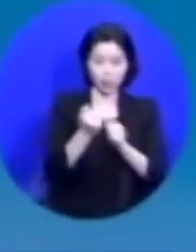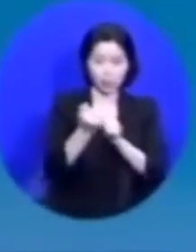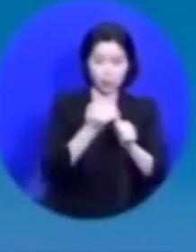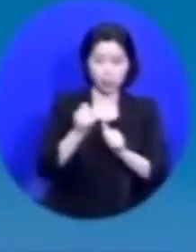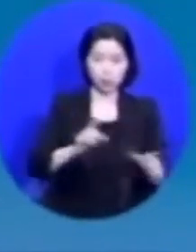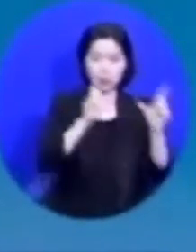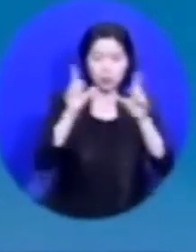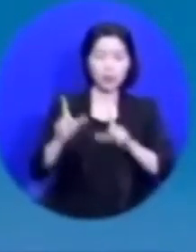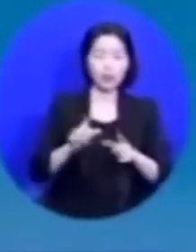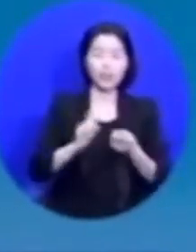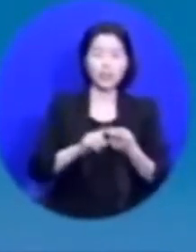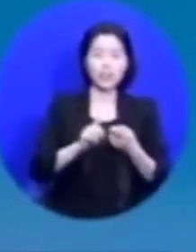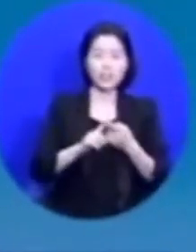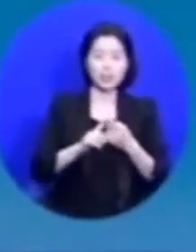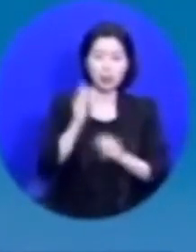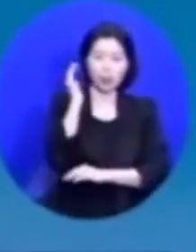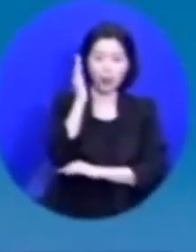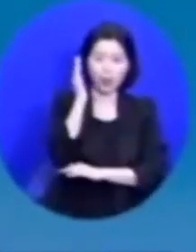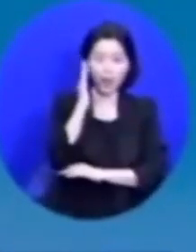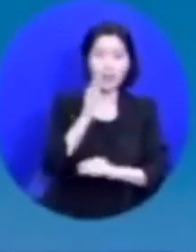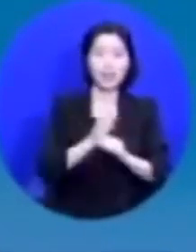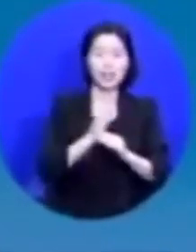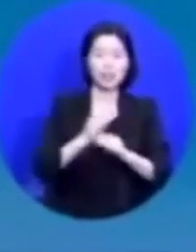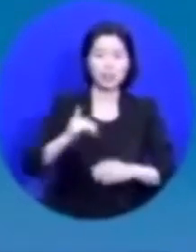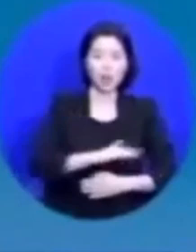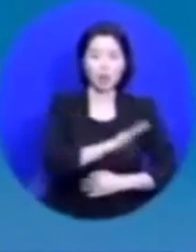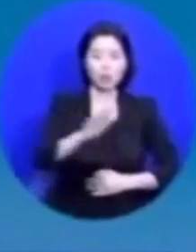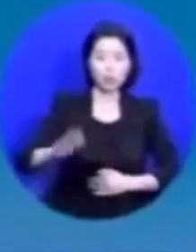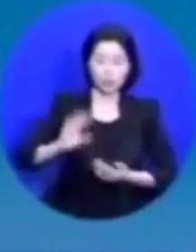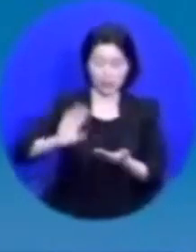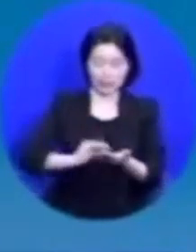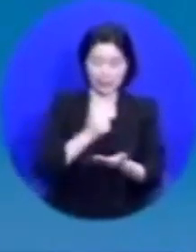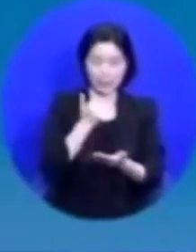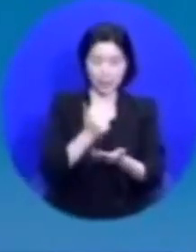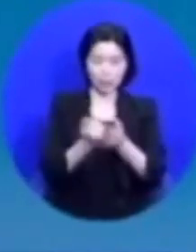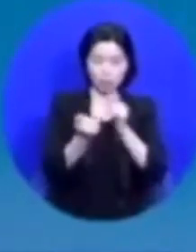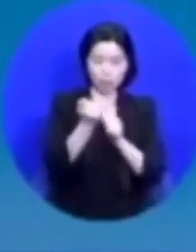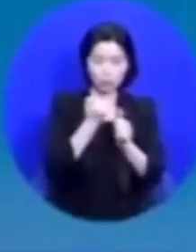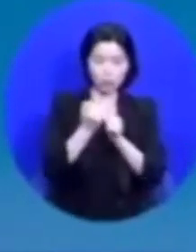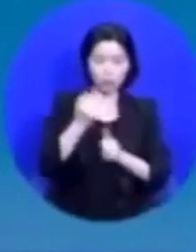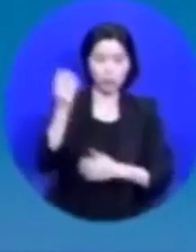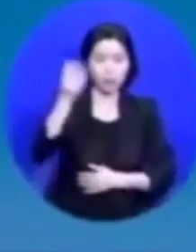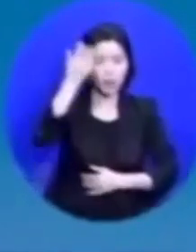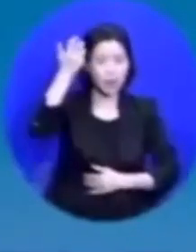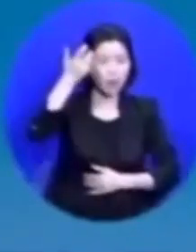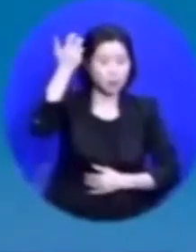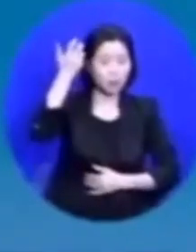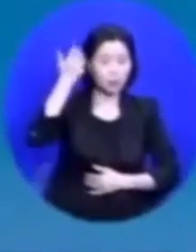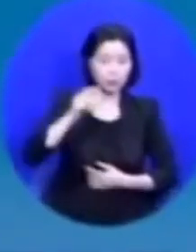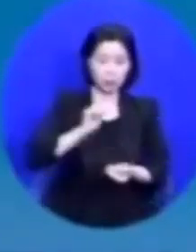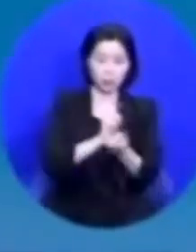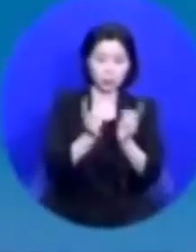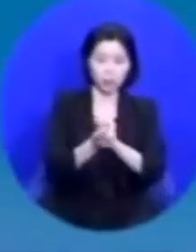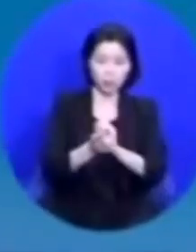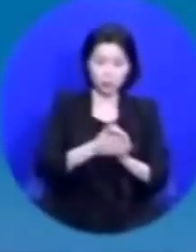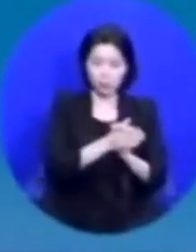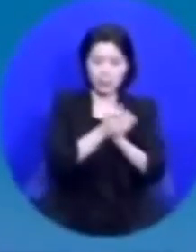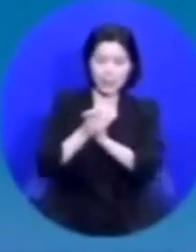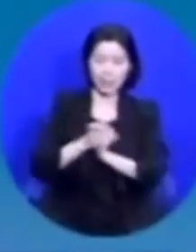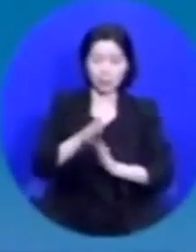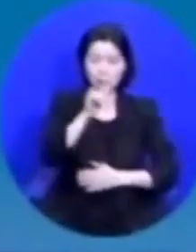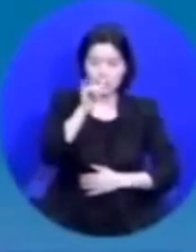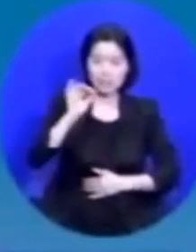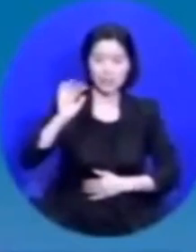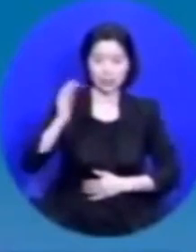서강의 하시면서 우리 그리스도인 부부들은 영적으로 도서로 사 김 있어야 하고 또